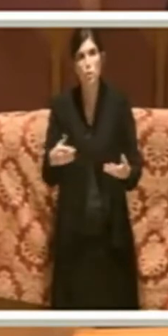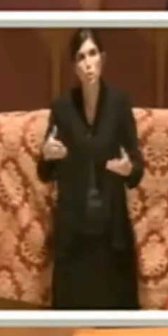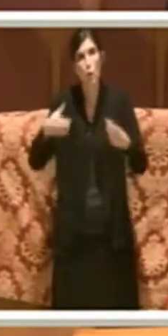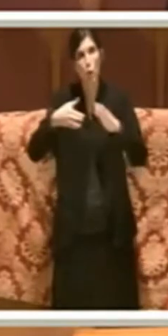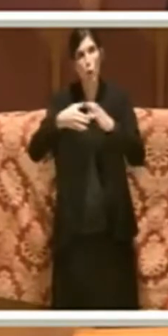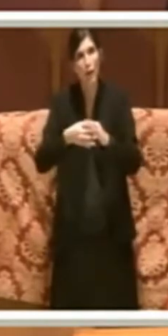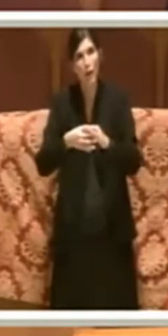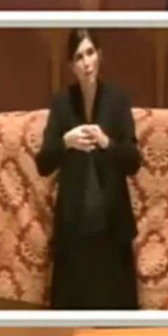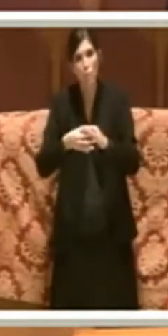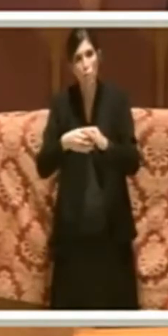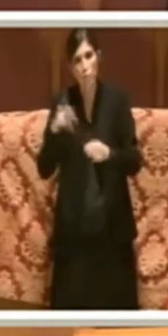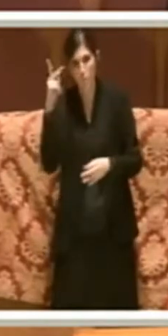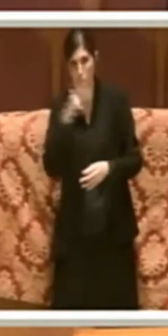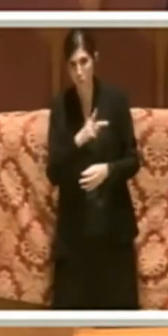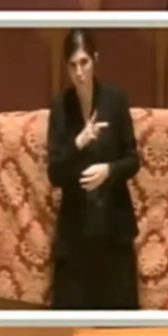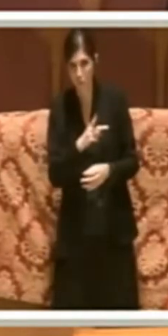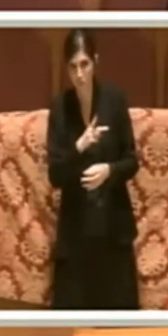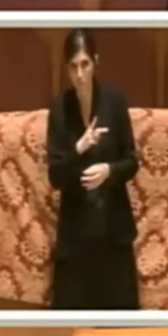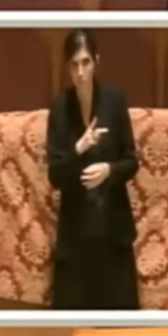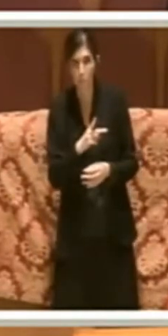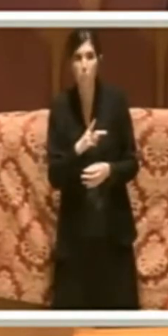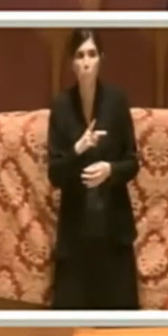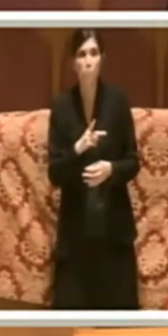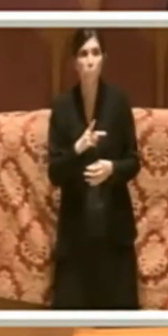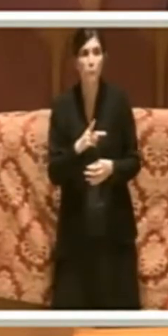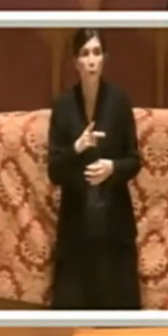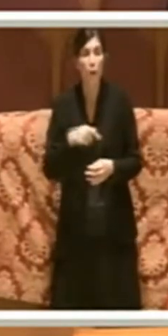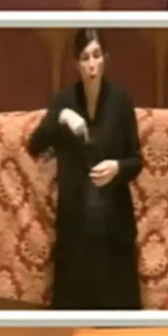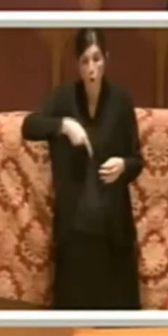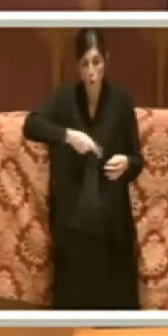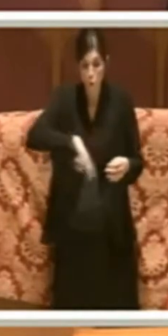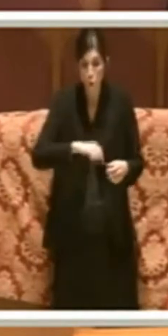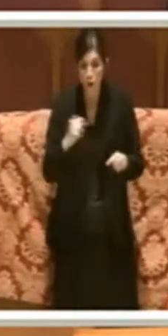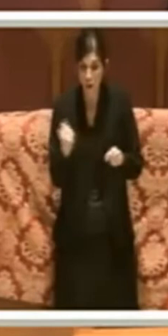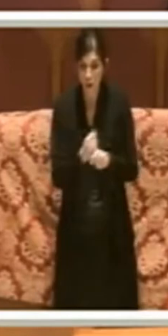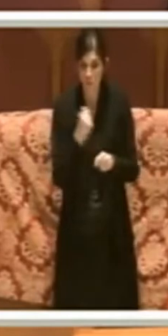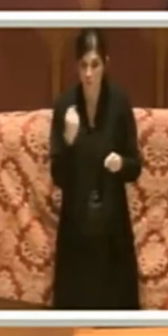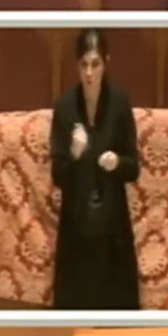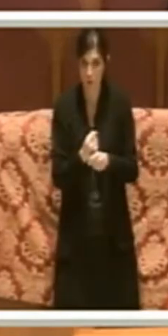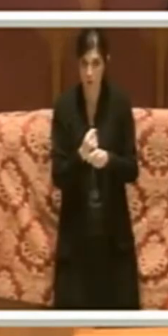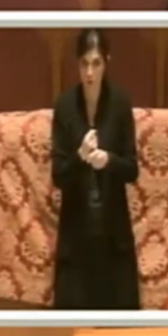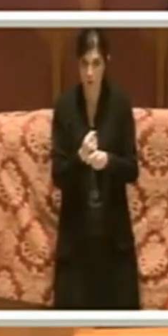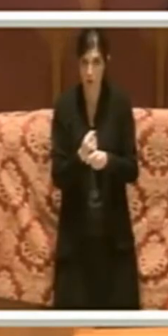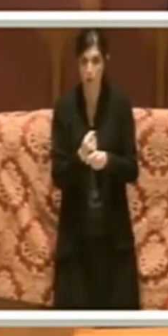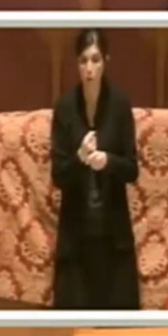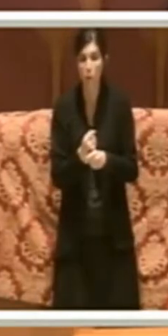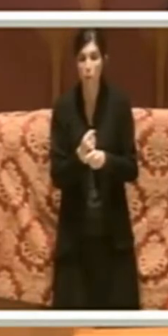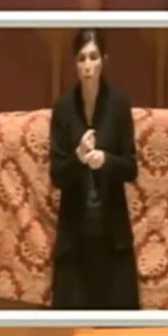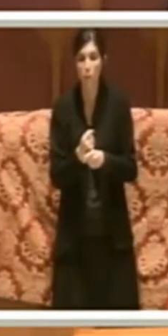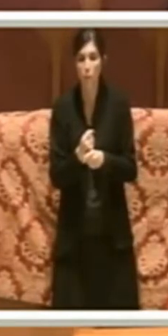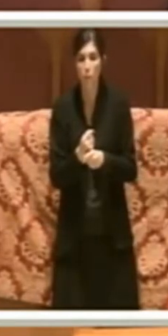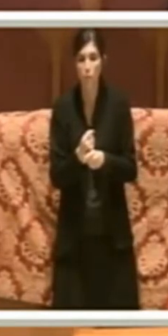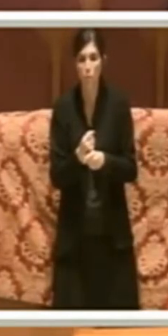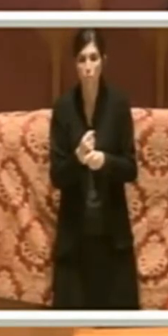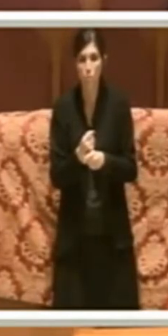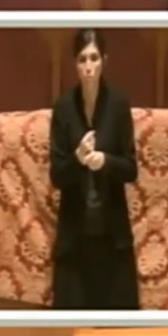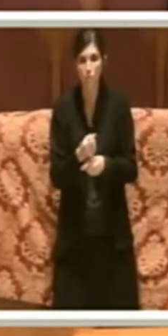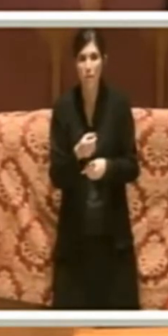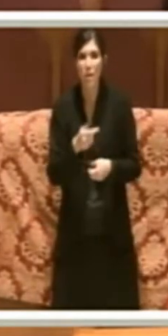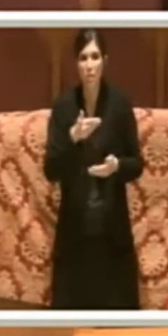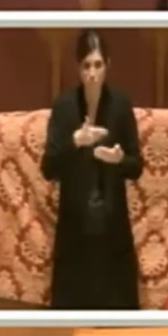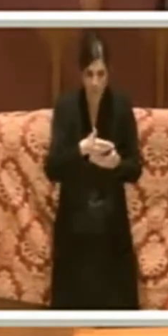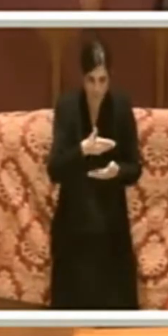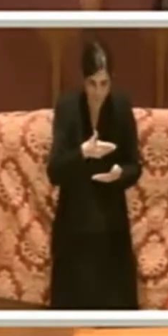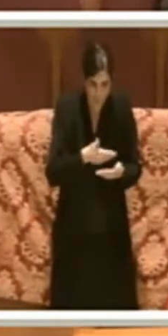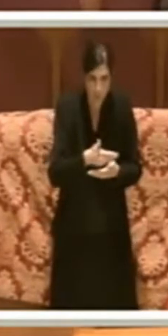sono subentrate nuove complicazioni e stiamo lavorando mano a mano per ricondurre ogni singola partita, ogni fattura, ogni pezzo di